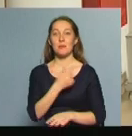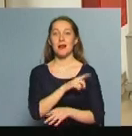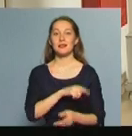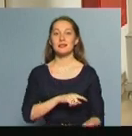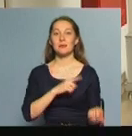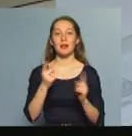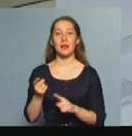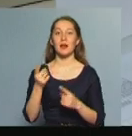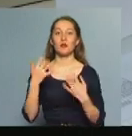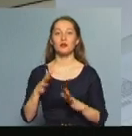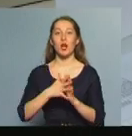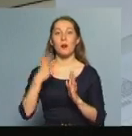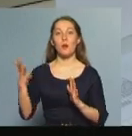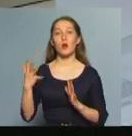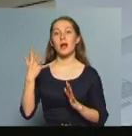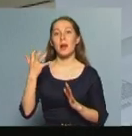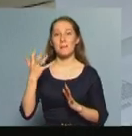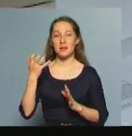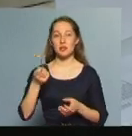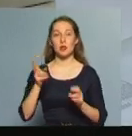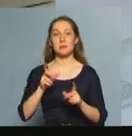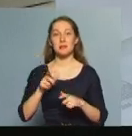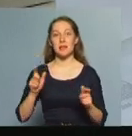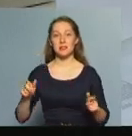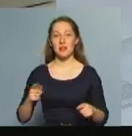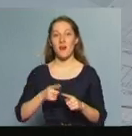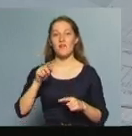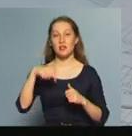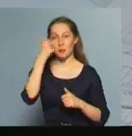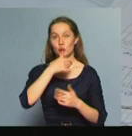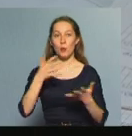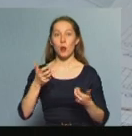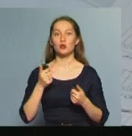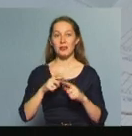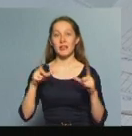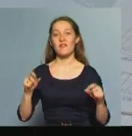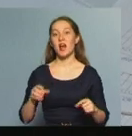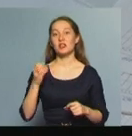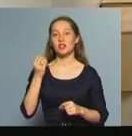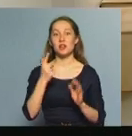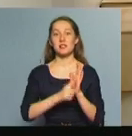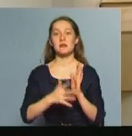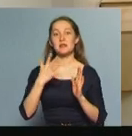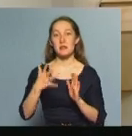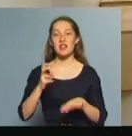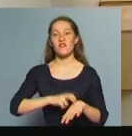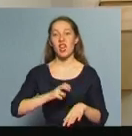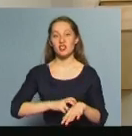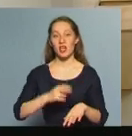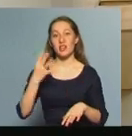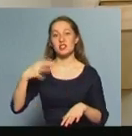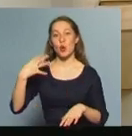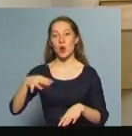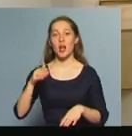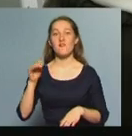работать более 500 специалистов. В этом году сертификаты получат еще 75 врачей и 40 фельдшеров. Это улучшит